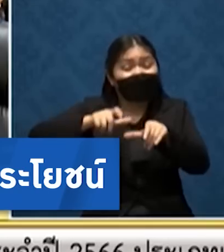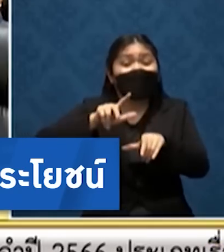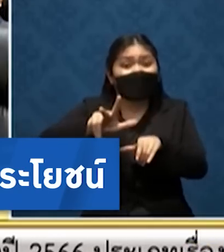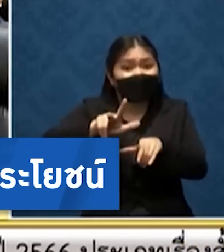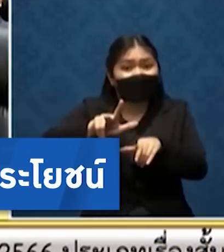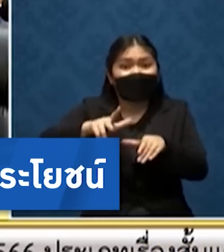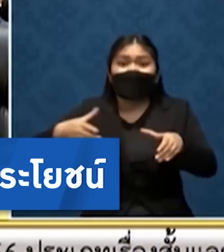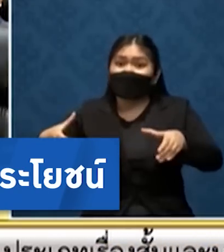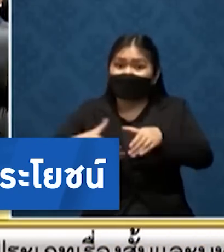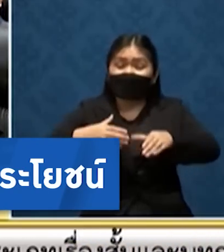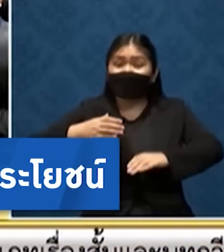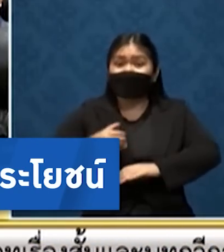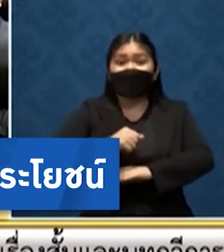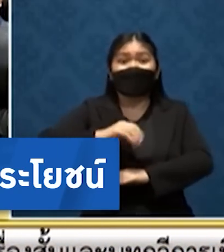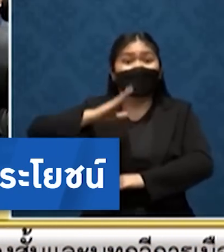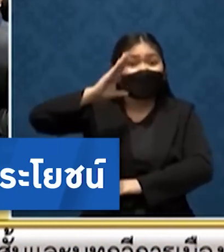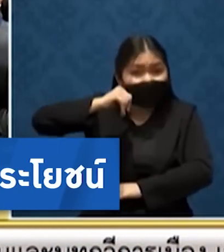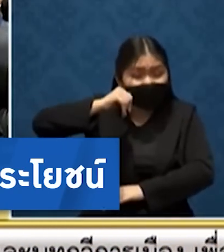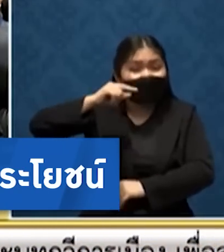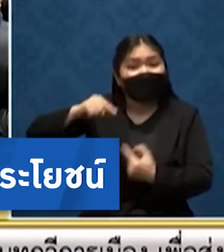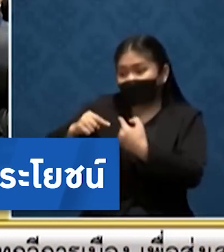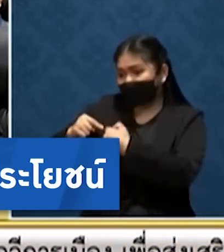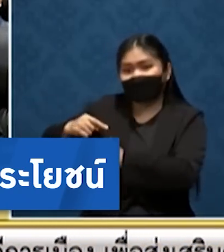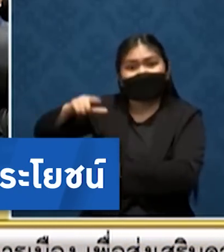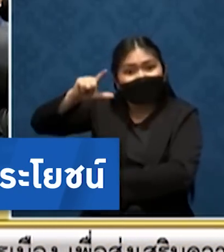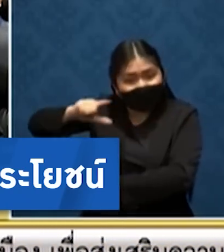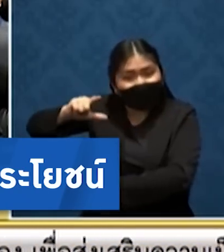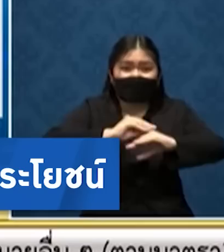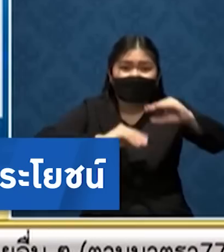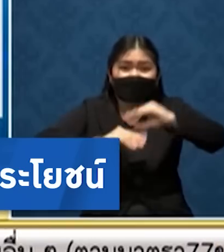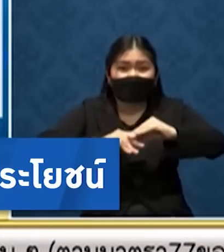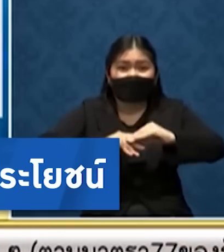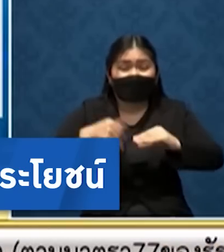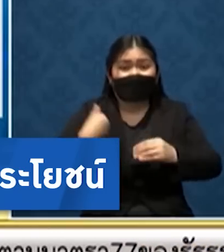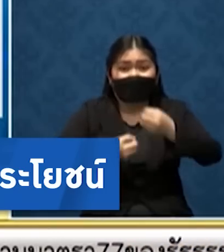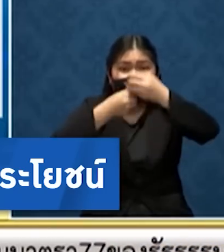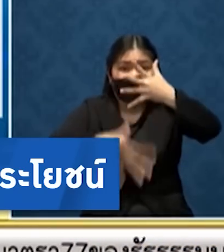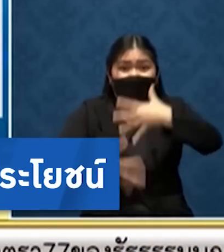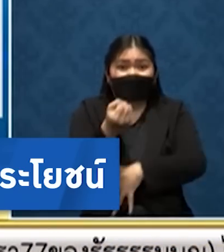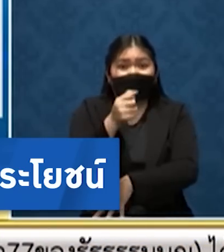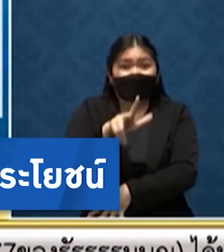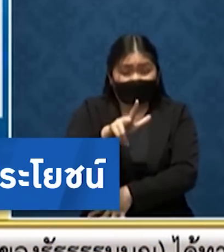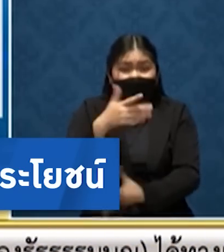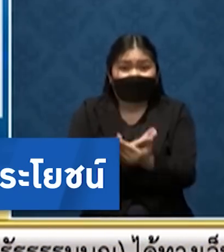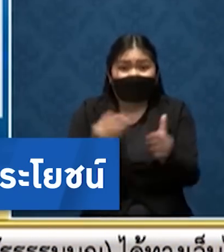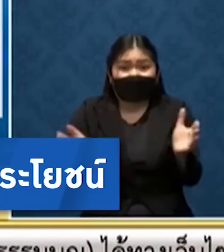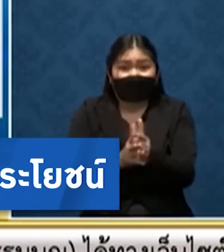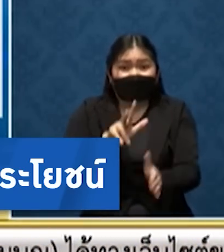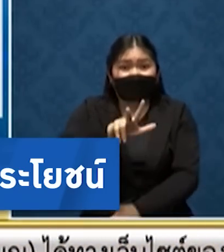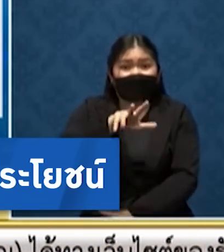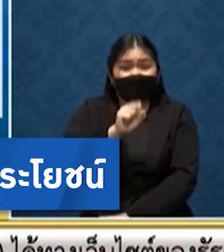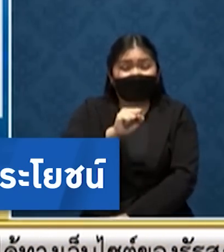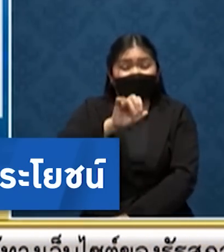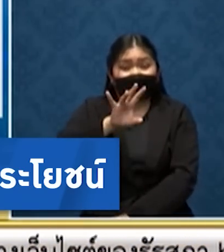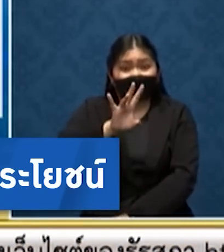ใช่หรือไม่นะครับพลเอกประยุทธ์พลเอกปรีชานะครับรวมหัวกันจัดงบประมาณให้หลานตัวเองใช่หรือไม่